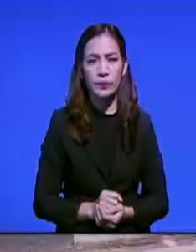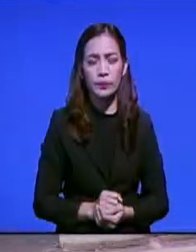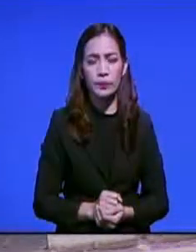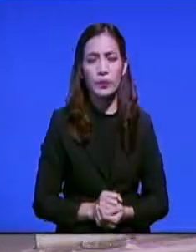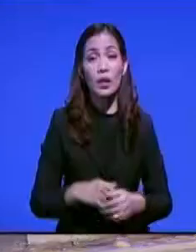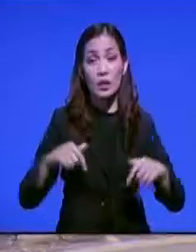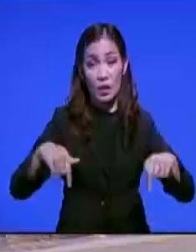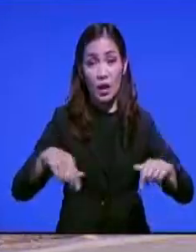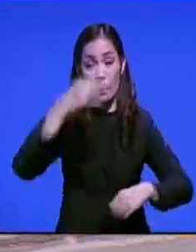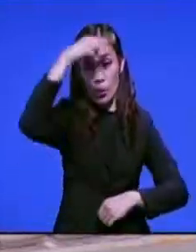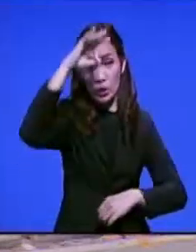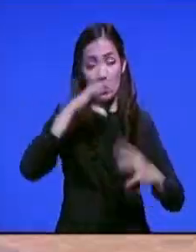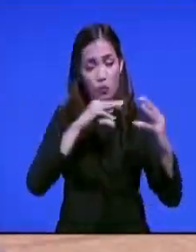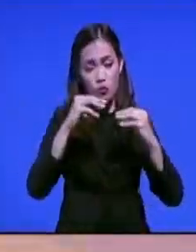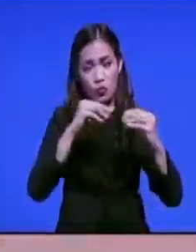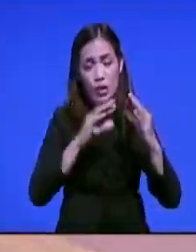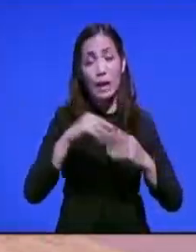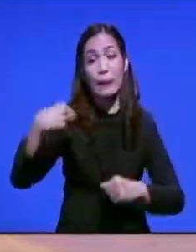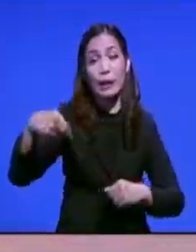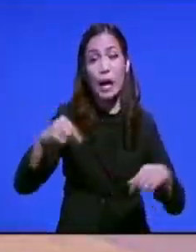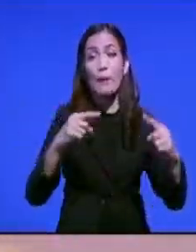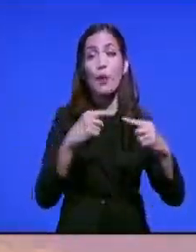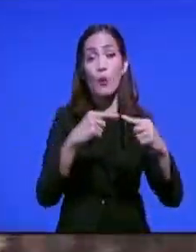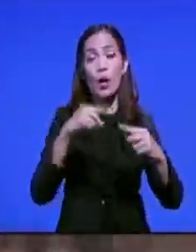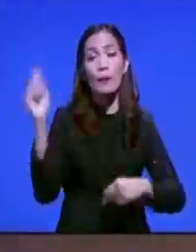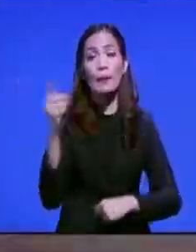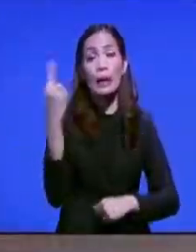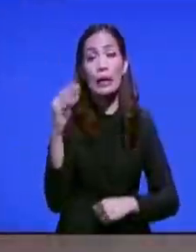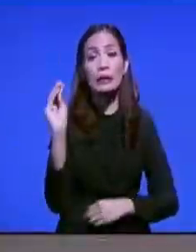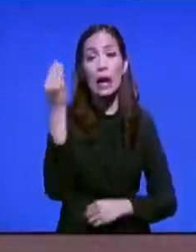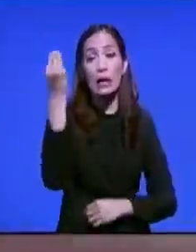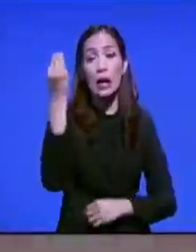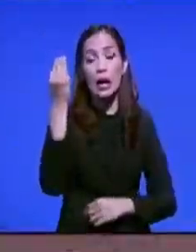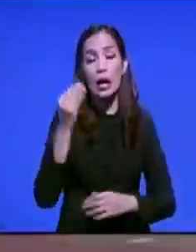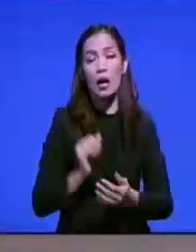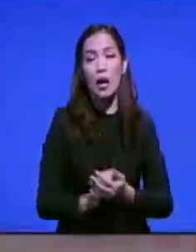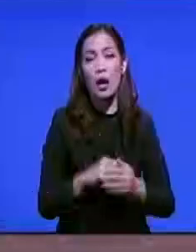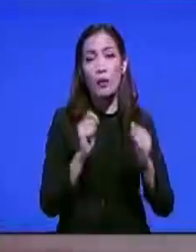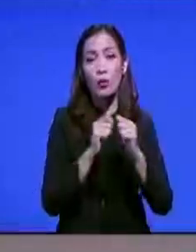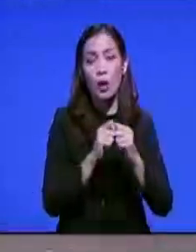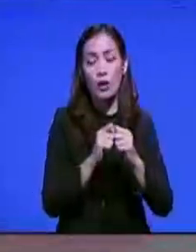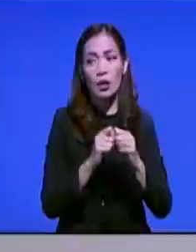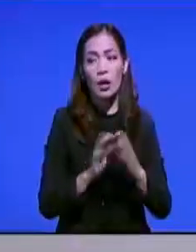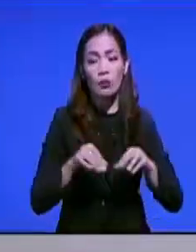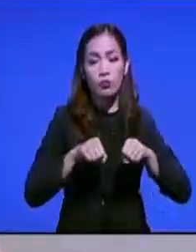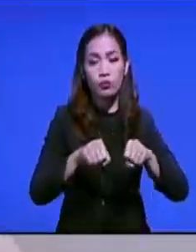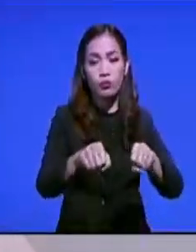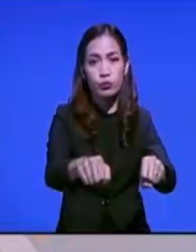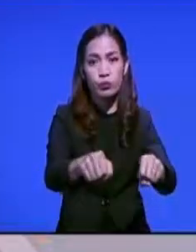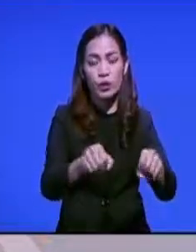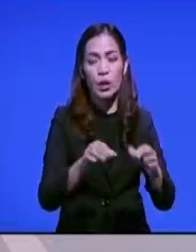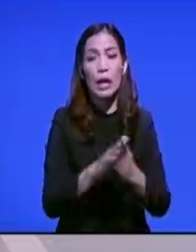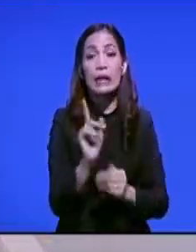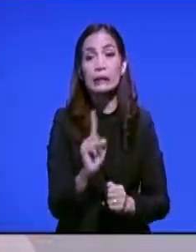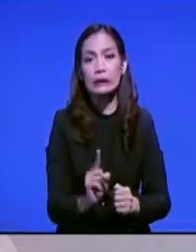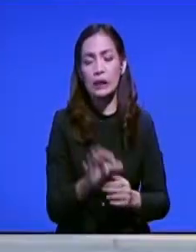Kini kepolisian masih berkoordinasi dengan Kementerian Perhubungan dan Pemprov DKI Jakarta terkait penggunaan otopet listrik di jalan raya